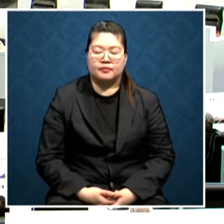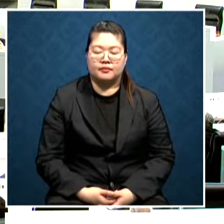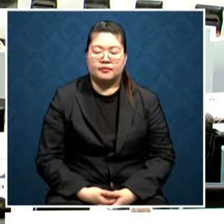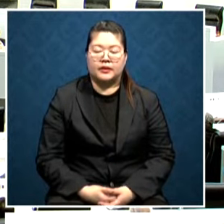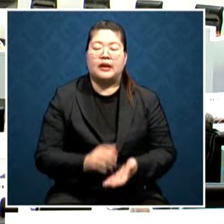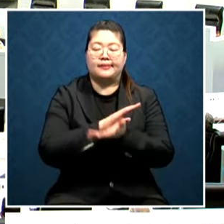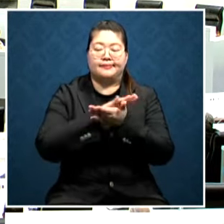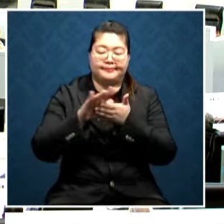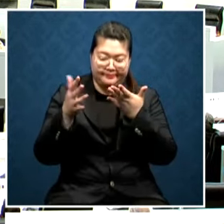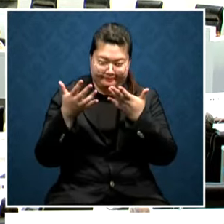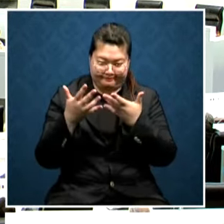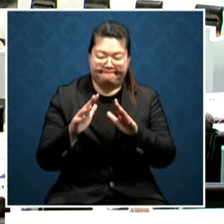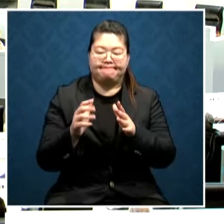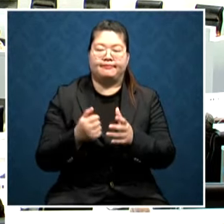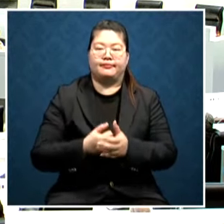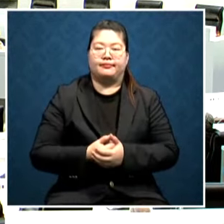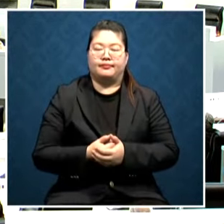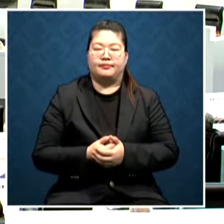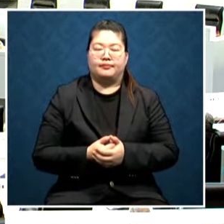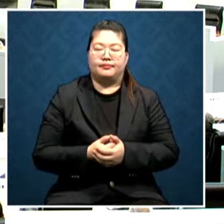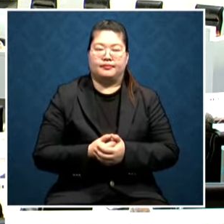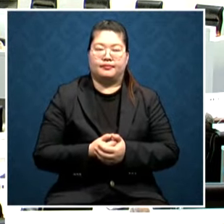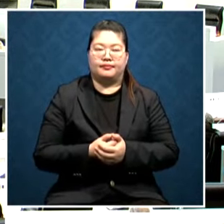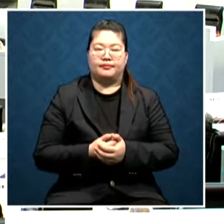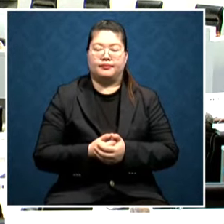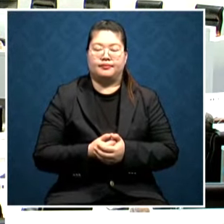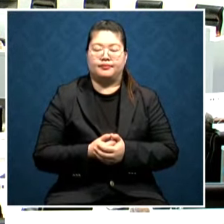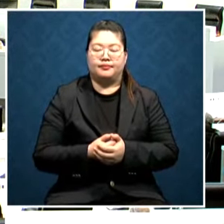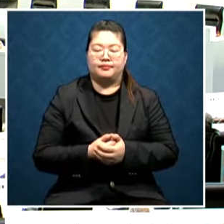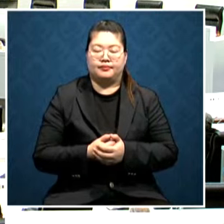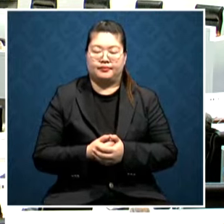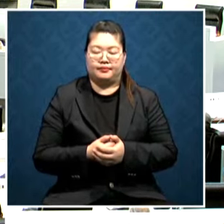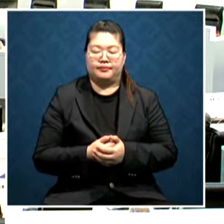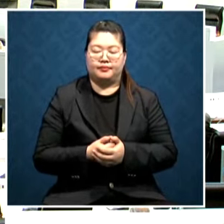เรียบร้อยแล้วนะครับเชิญเจ้าที่ส่งผลการแสดงตนครับ